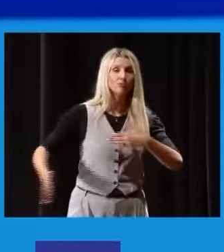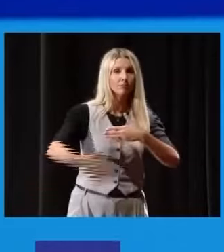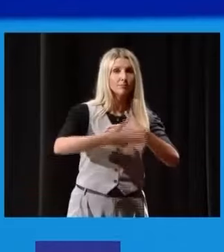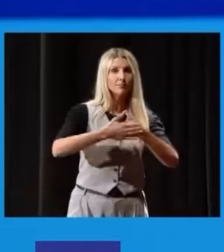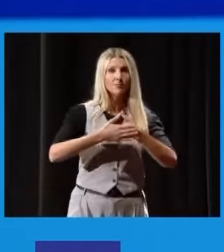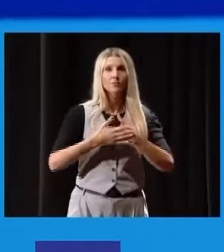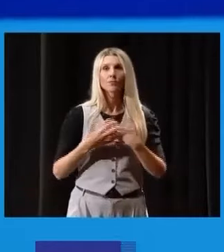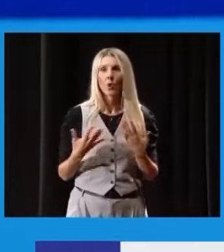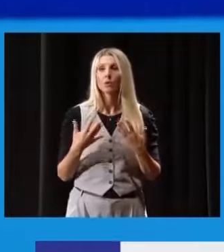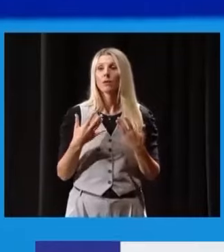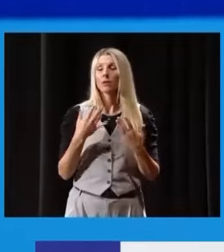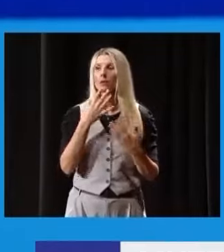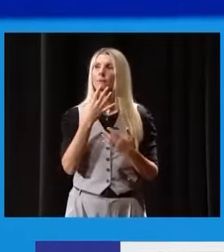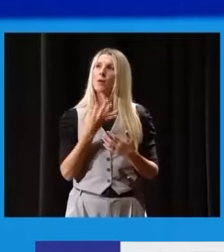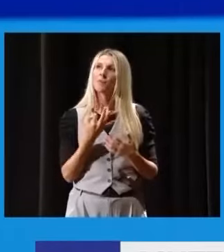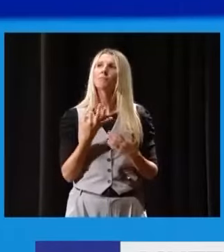από